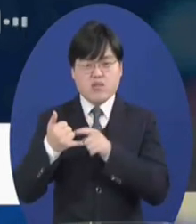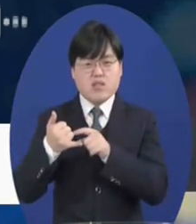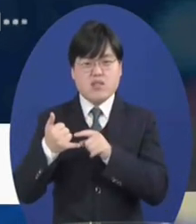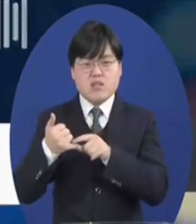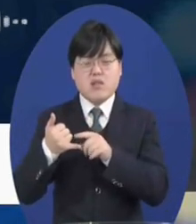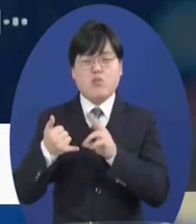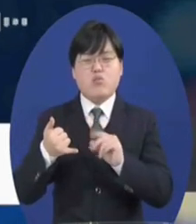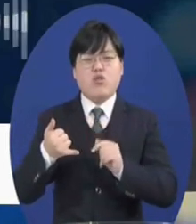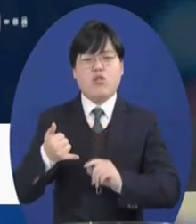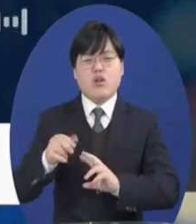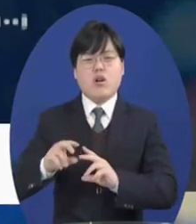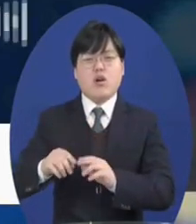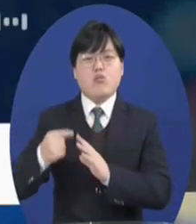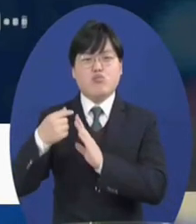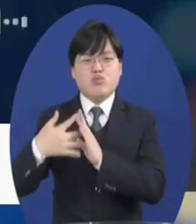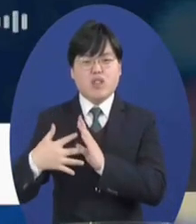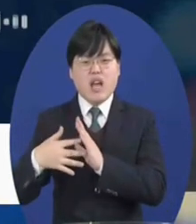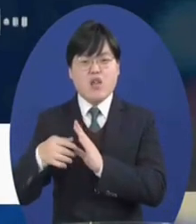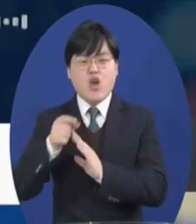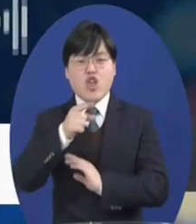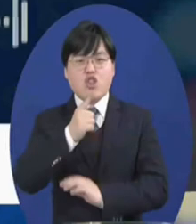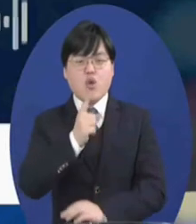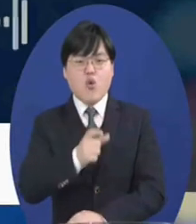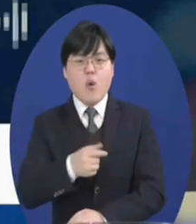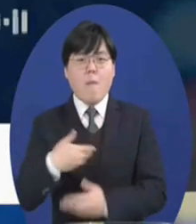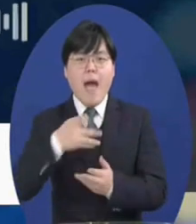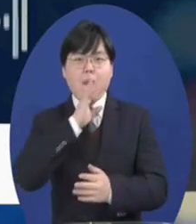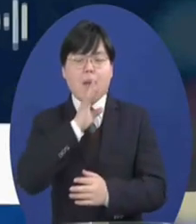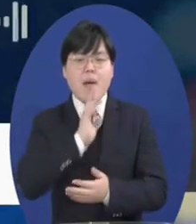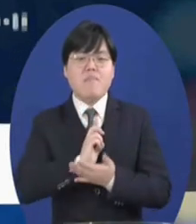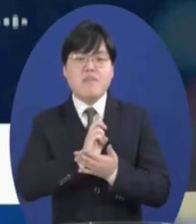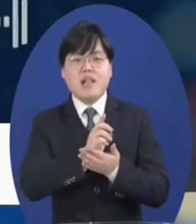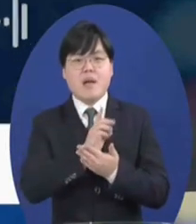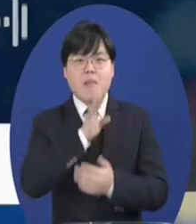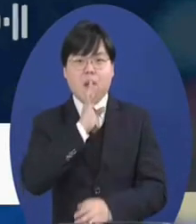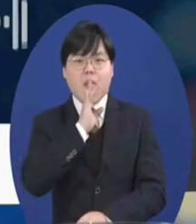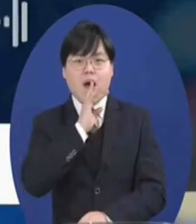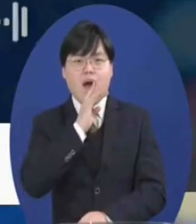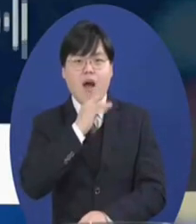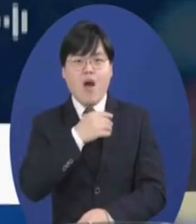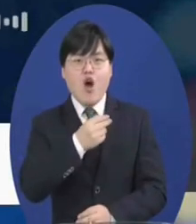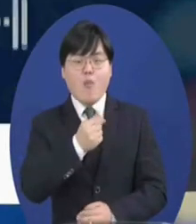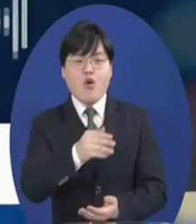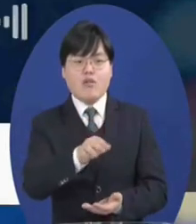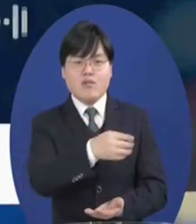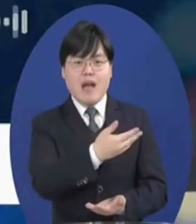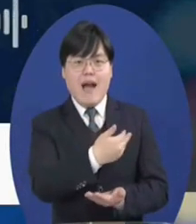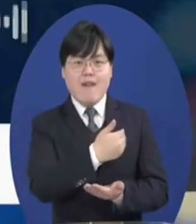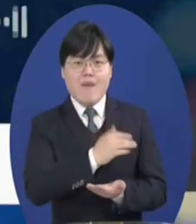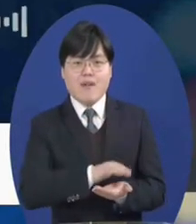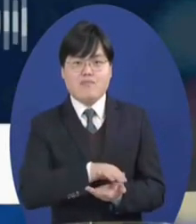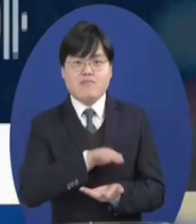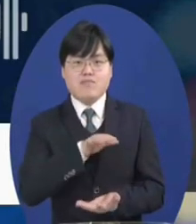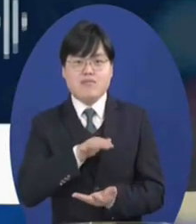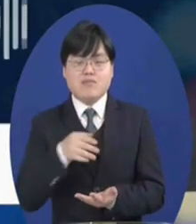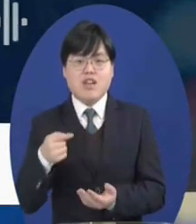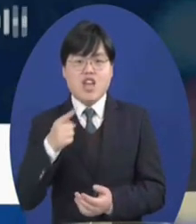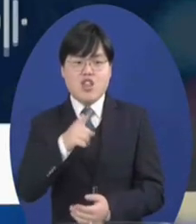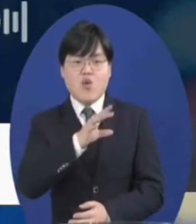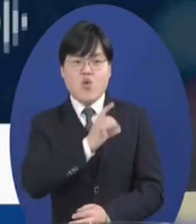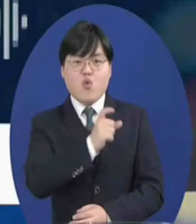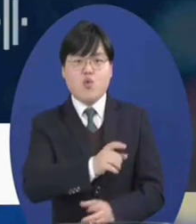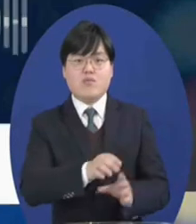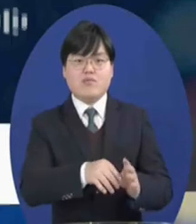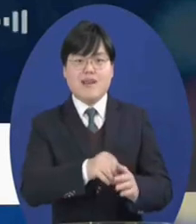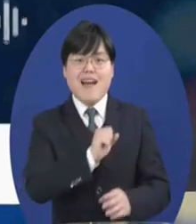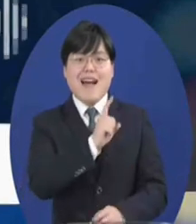бүрдүүлж аваад түүнийг нэг хүнд нь бол одоо ацтан шалгуулсан байдлаар юм уу гэдэг юм уу хөдөлбааны аргаар хэлж байдлаар хийж байгаа үйлдэлүүд